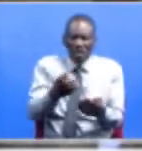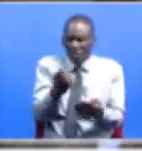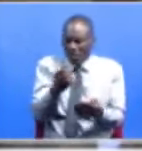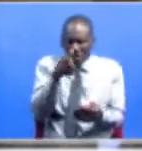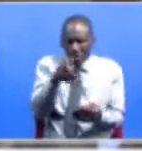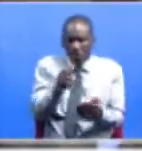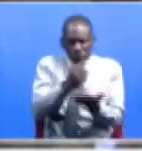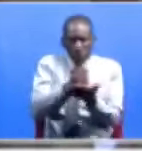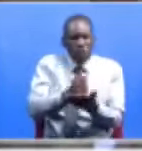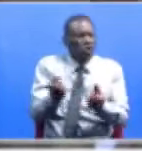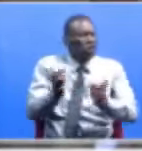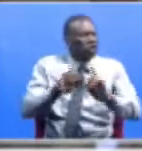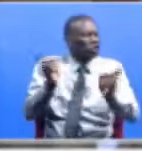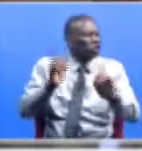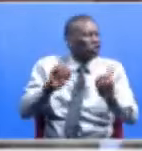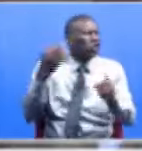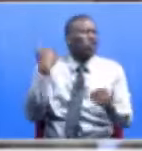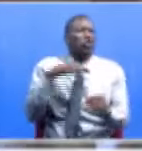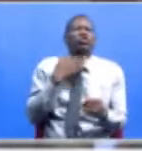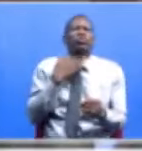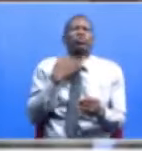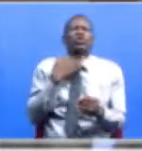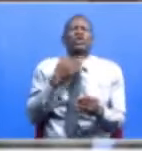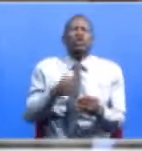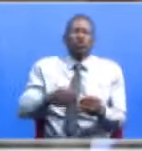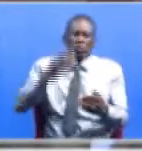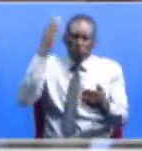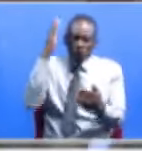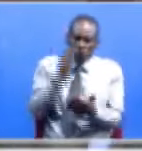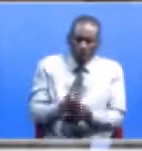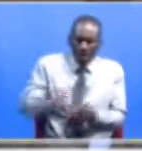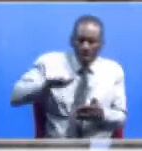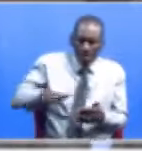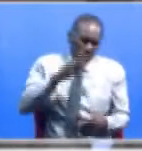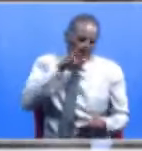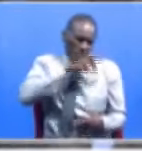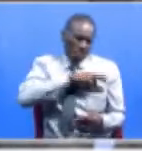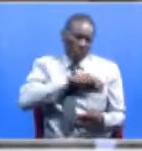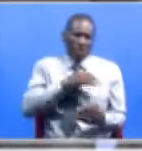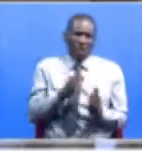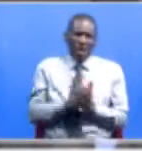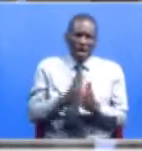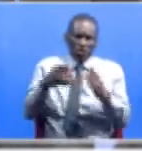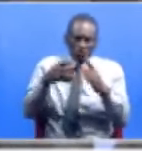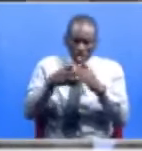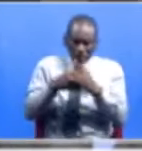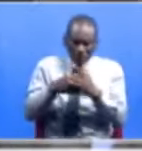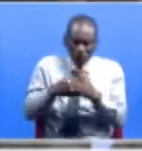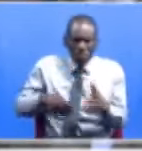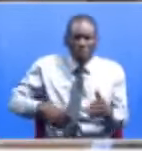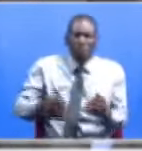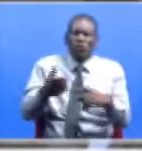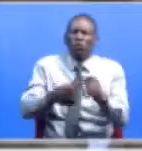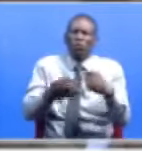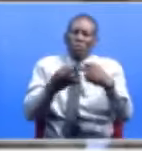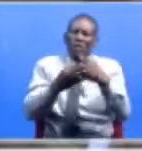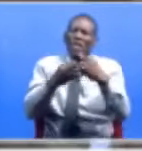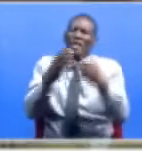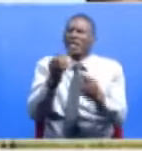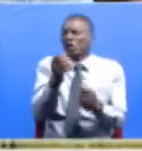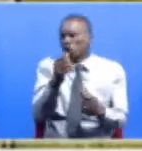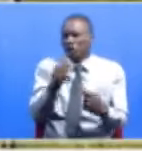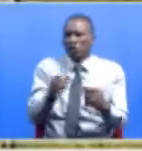isiitwe Sherry Fund, iwe guaranteed minimum return na inalipa tukianza 80 shillings, tukiendelea inaenda